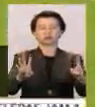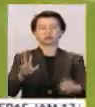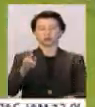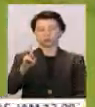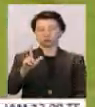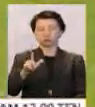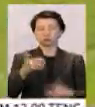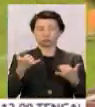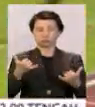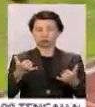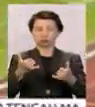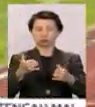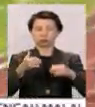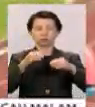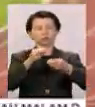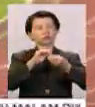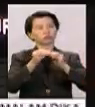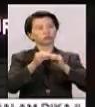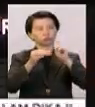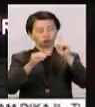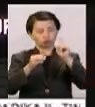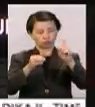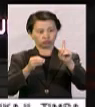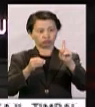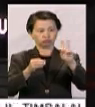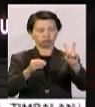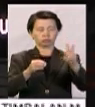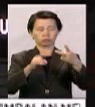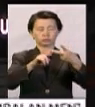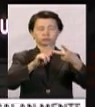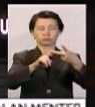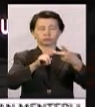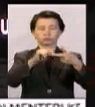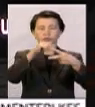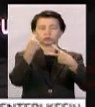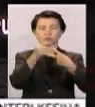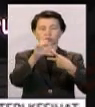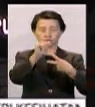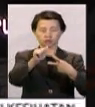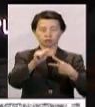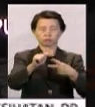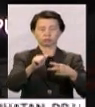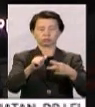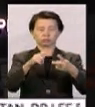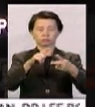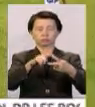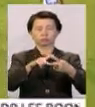Kuala Lumpur kini di kedudukan kedua kumpulan A dengan 3 mata di belakang Terengganu FC.